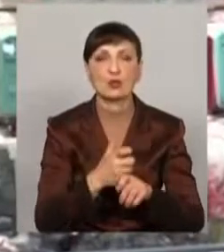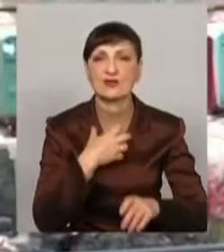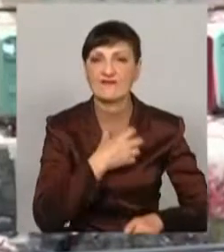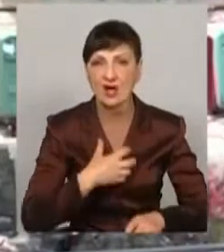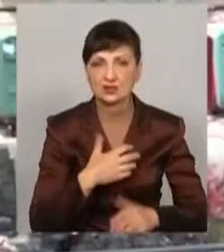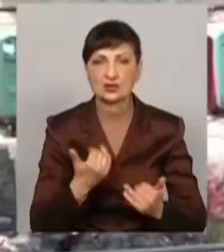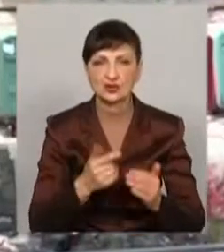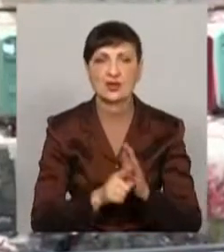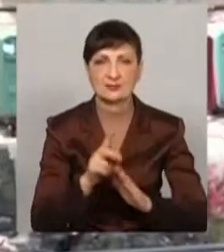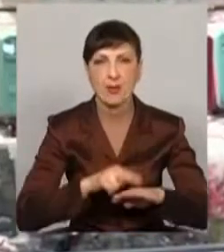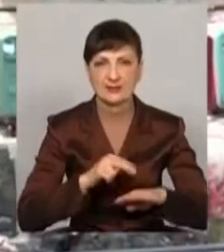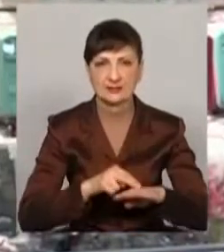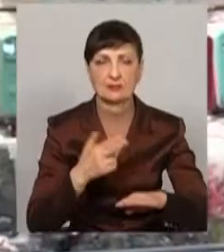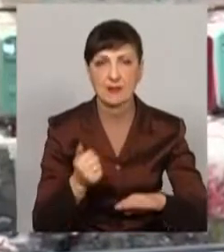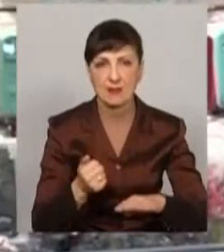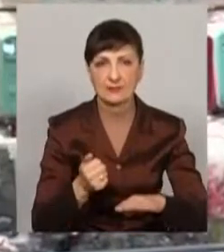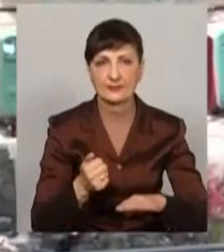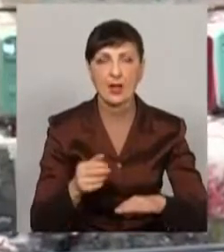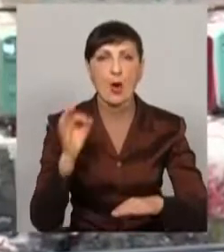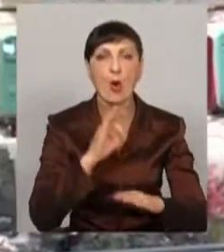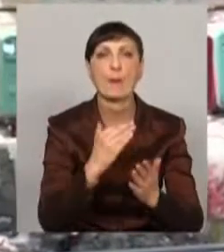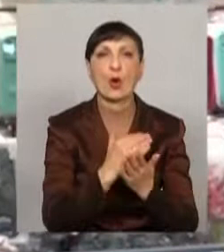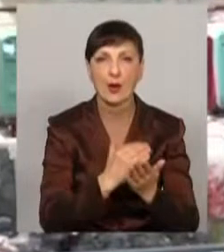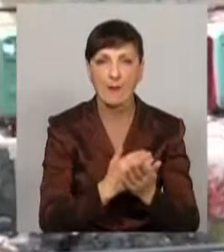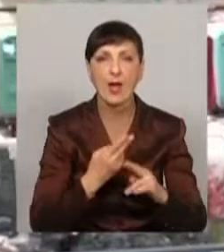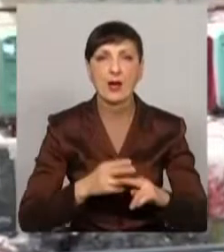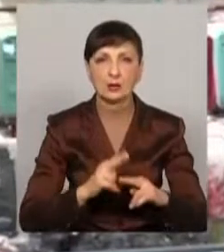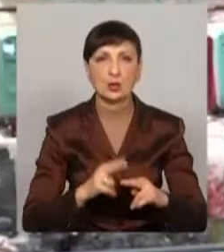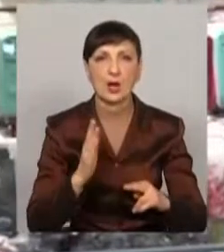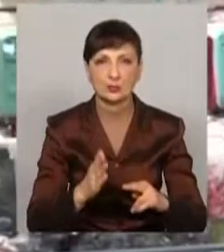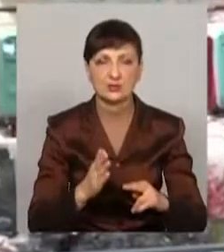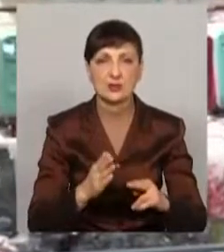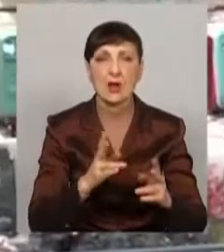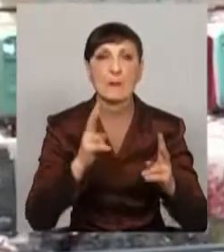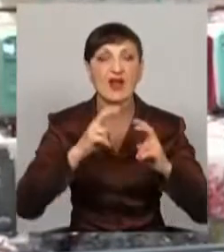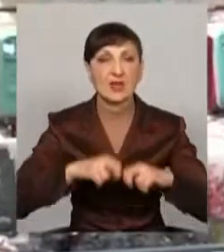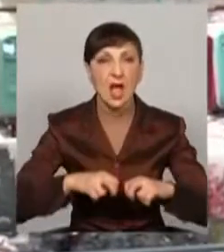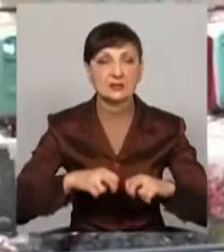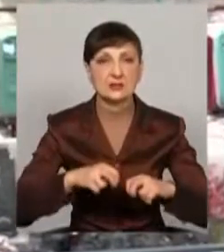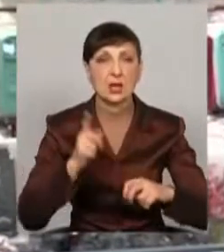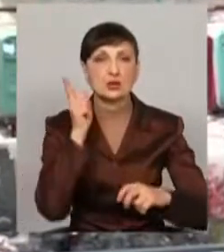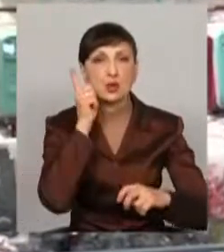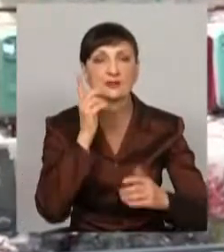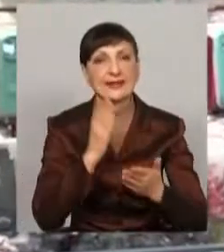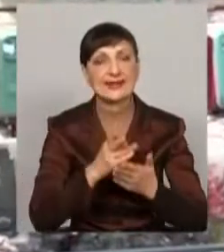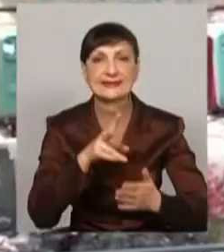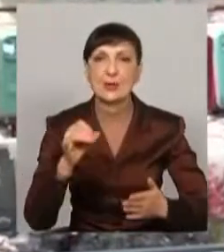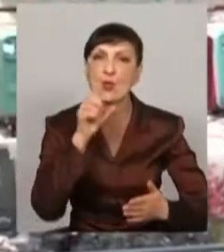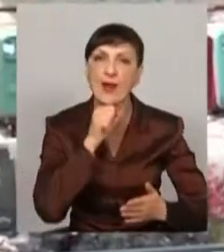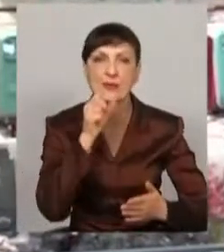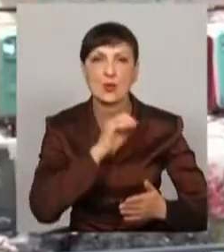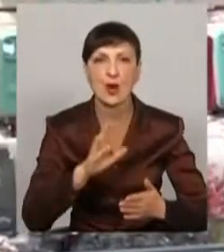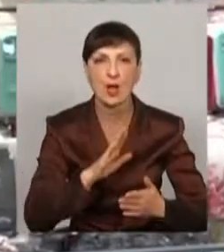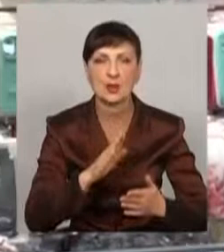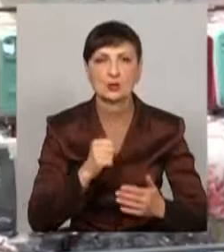сейчас поднимается, о программе, которая будет проверять эти телефоны заблаговременно, чтобы не